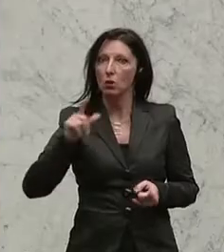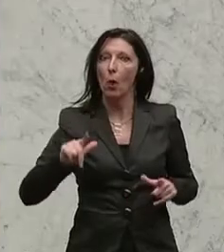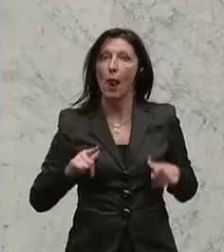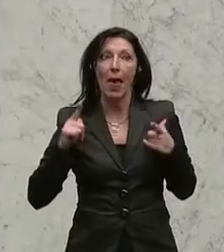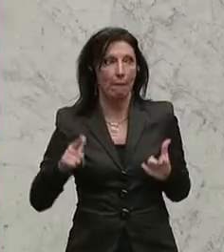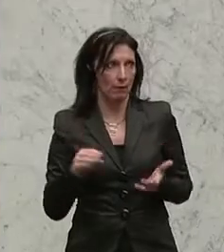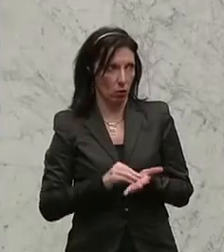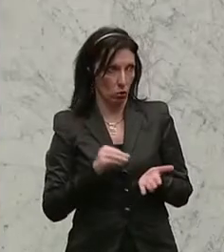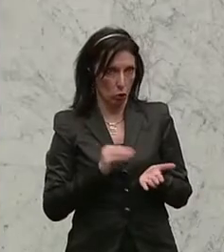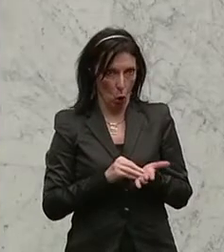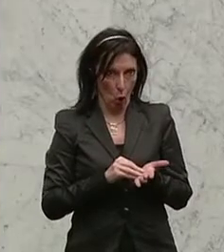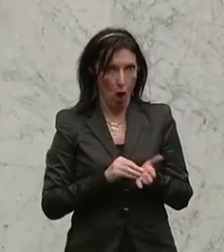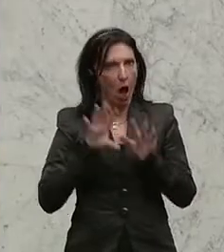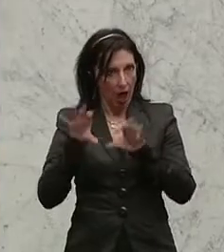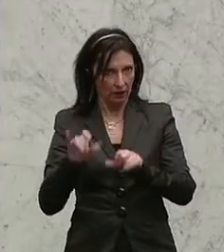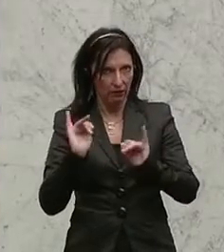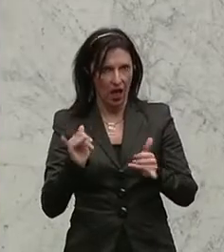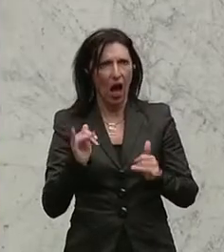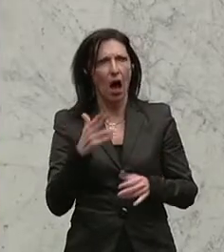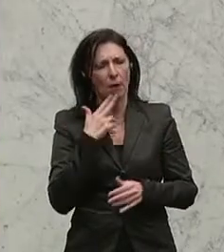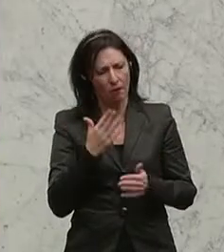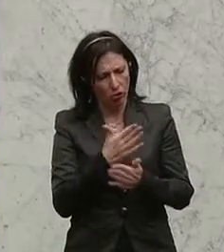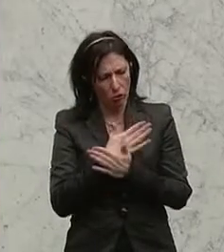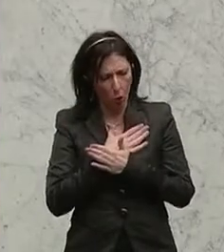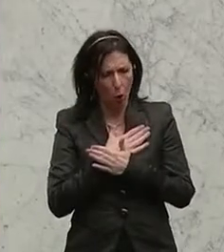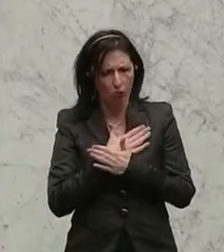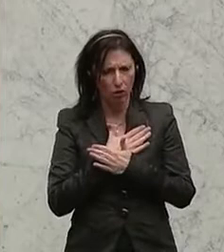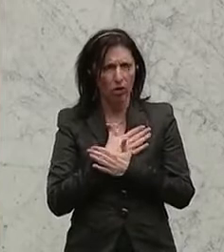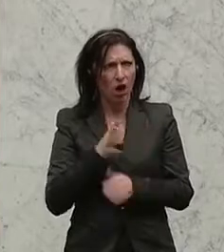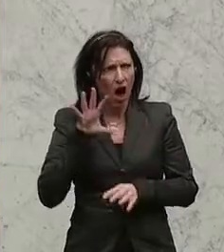und lassen sie einen toten ruhen es pietätlos und